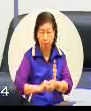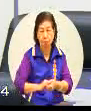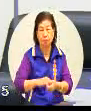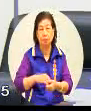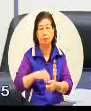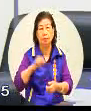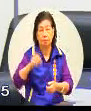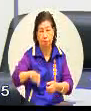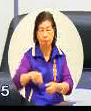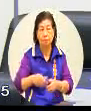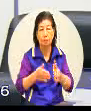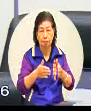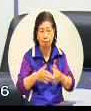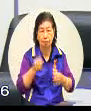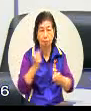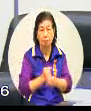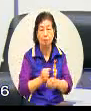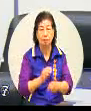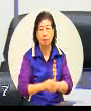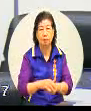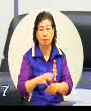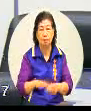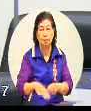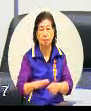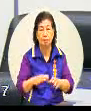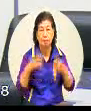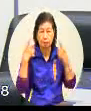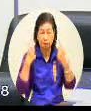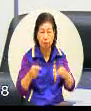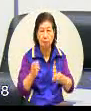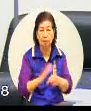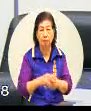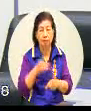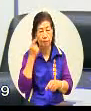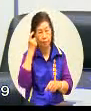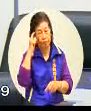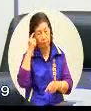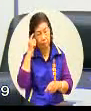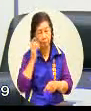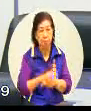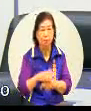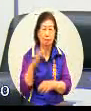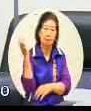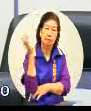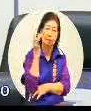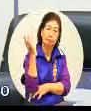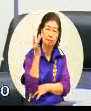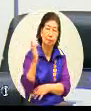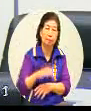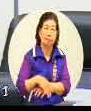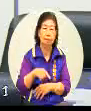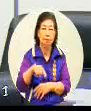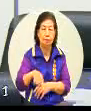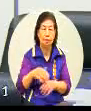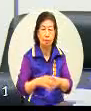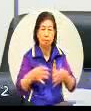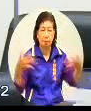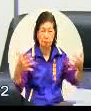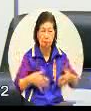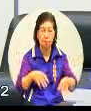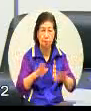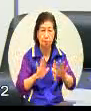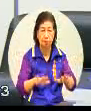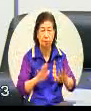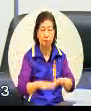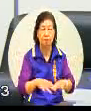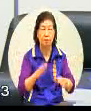啊！本来讲是考虑树仔的问题吼，伫遐丢毒足久，啊！即摆树仔都甲找一个 足